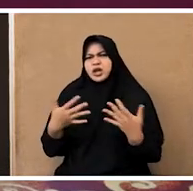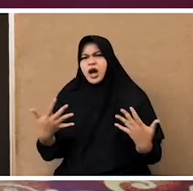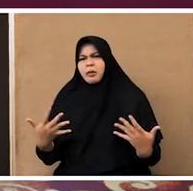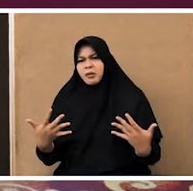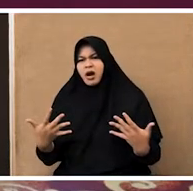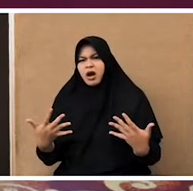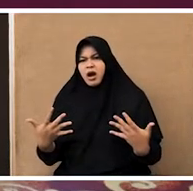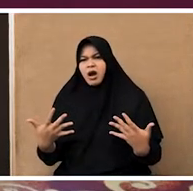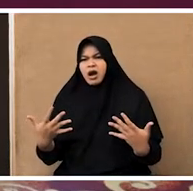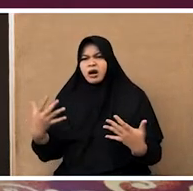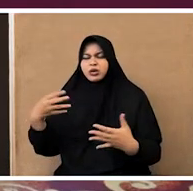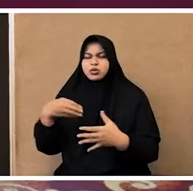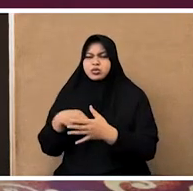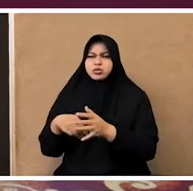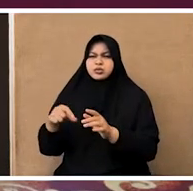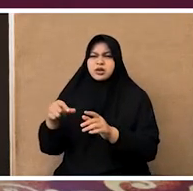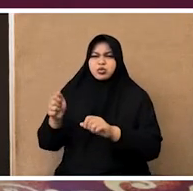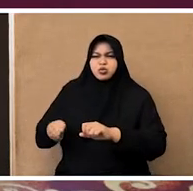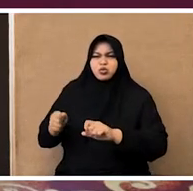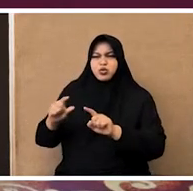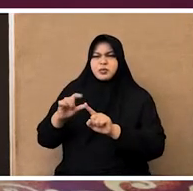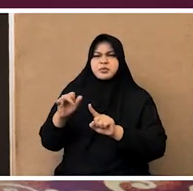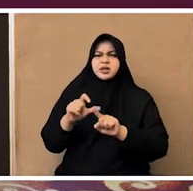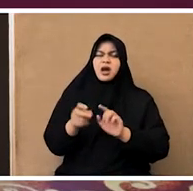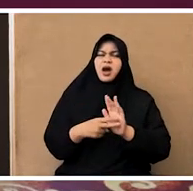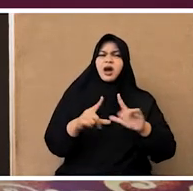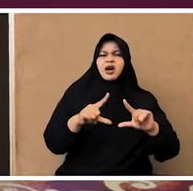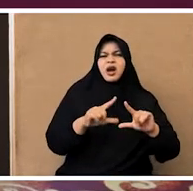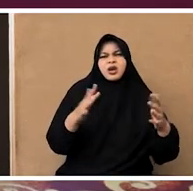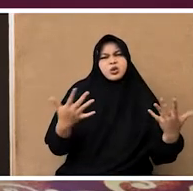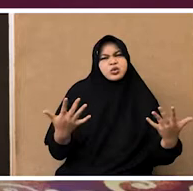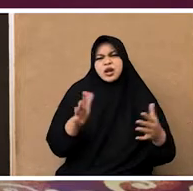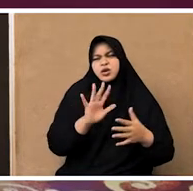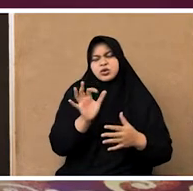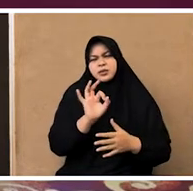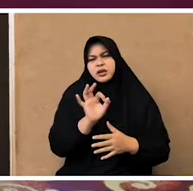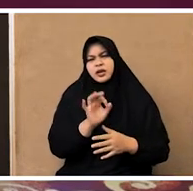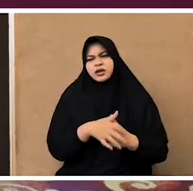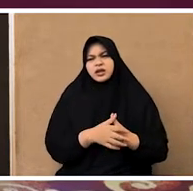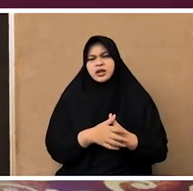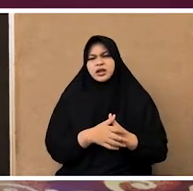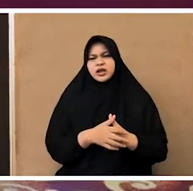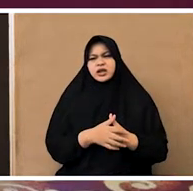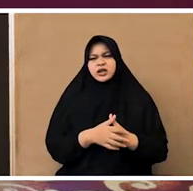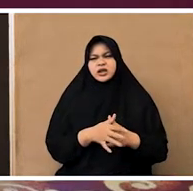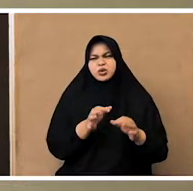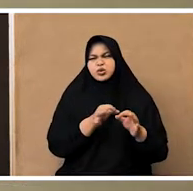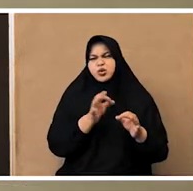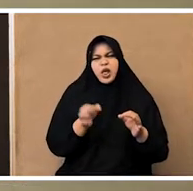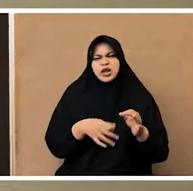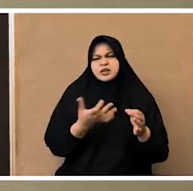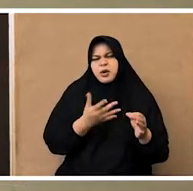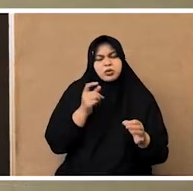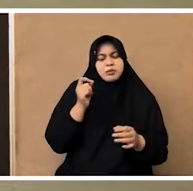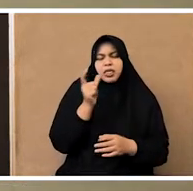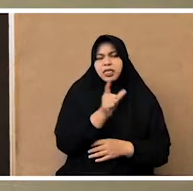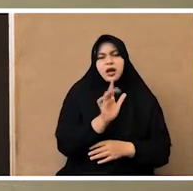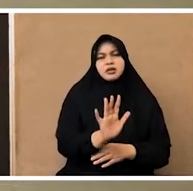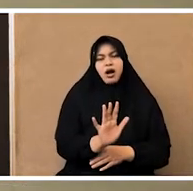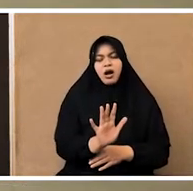dengan cara dipidana itu kan jalan pintas yang selalu dilakukan oleh pemerintah dilakukan oleh negara